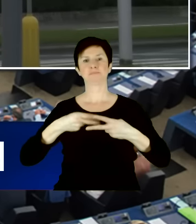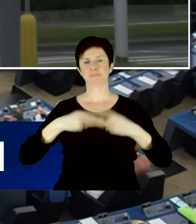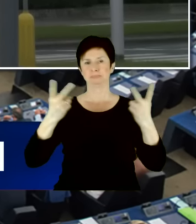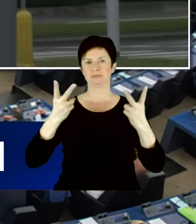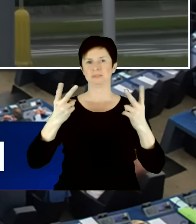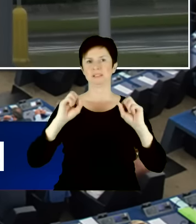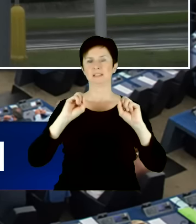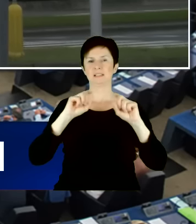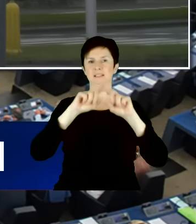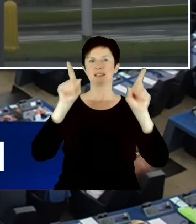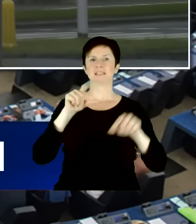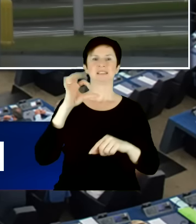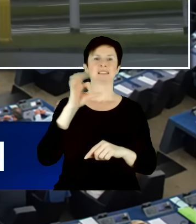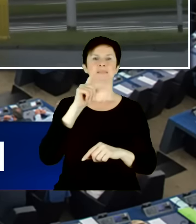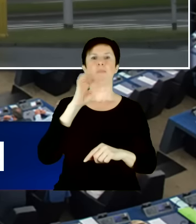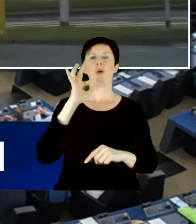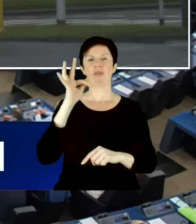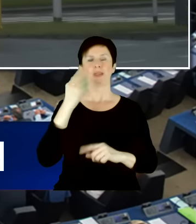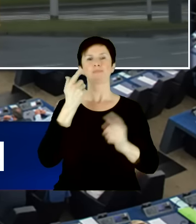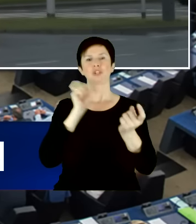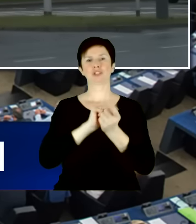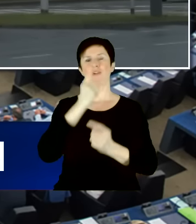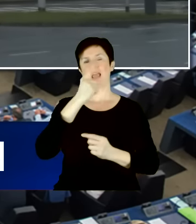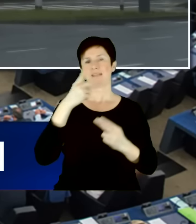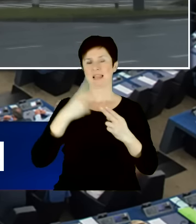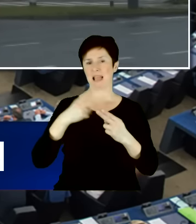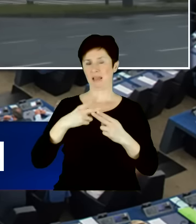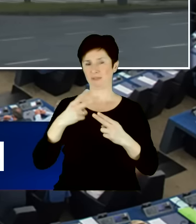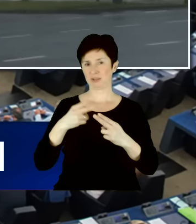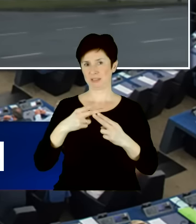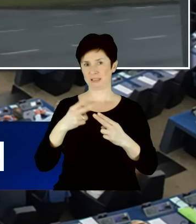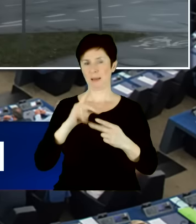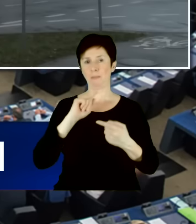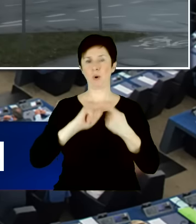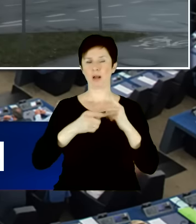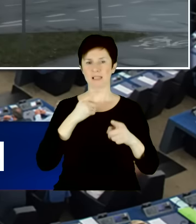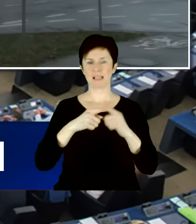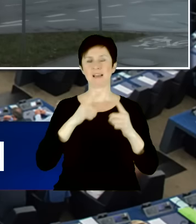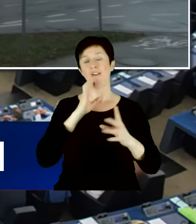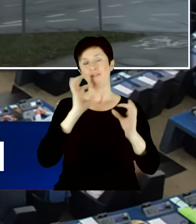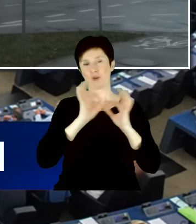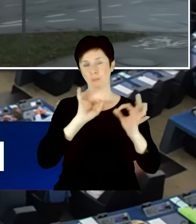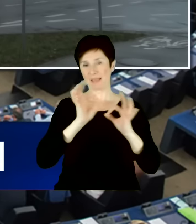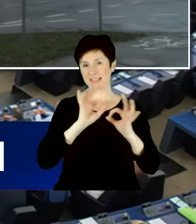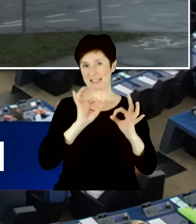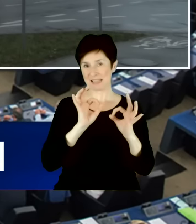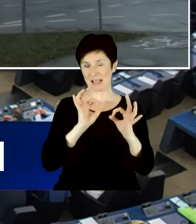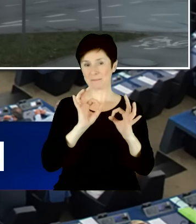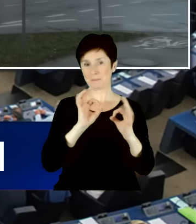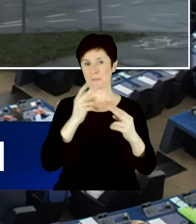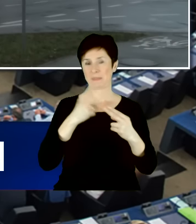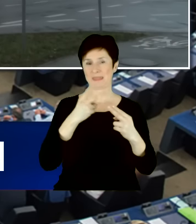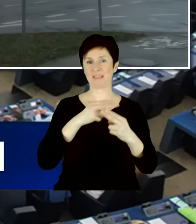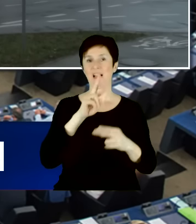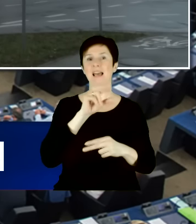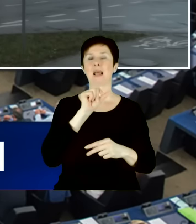jedynej telewizji znaczącej, telewizji politycznej, informacyjnej, telewizji Republika,